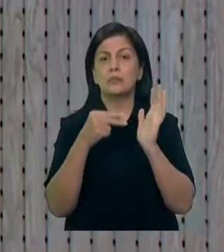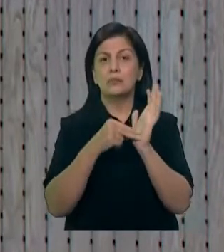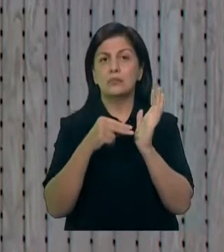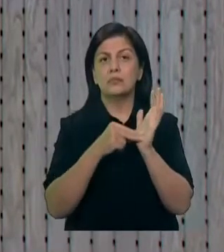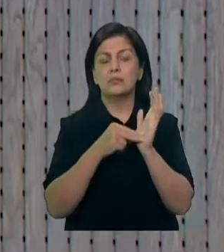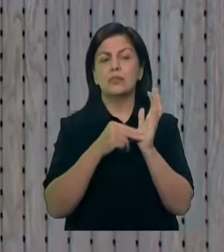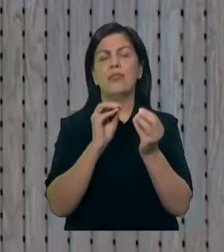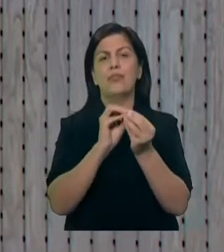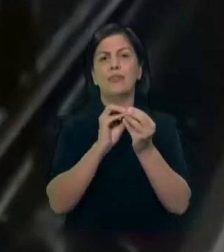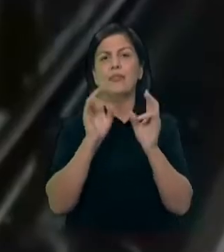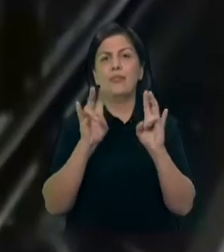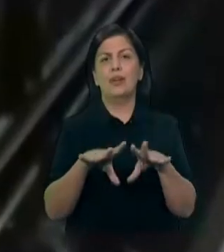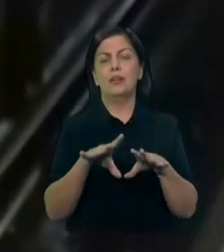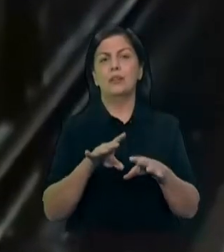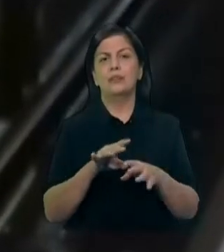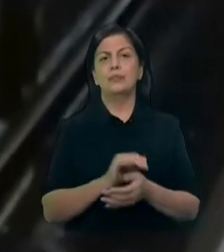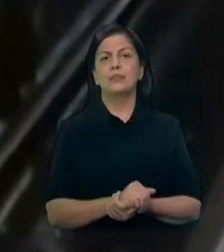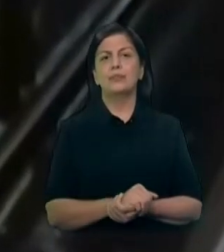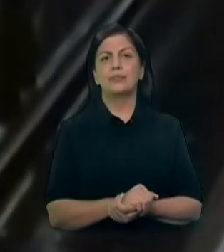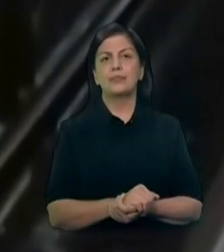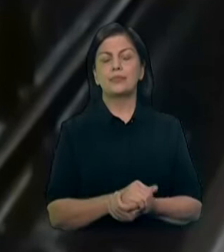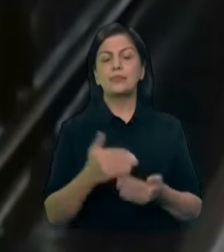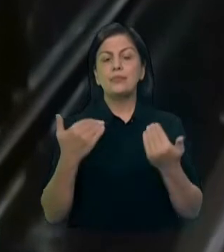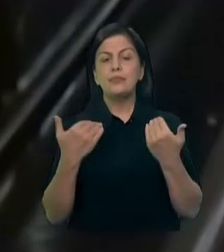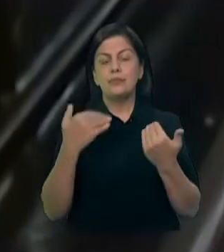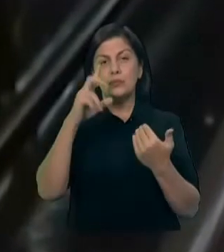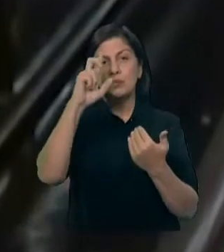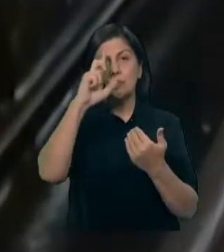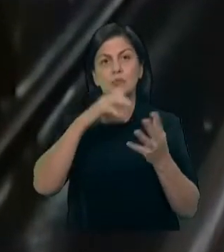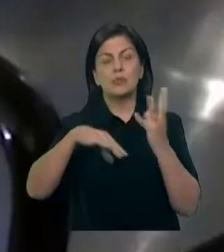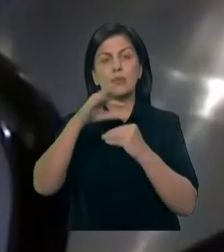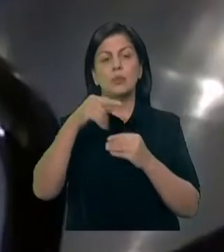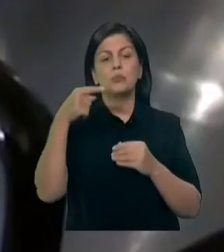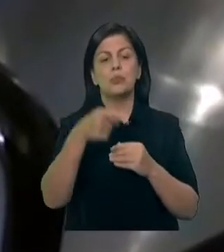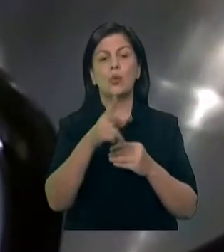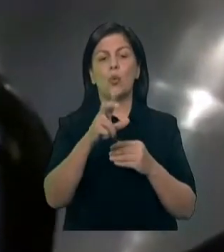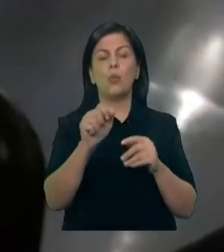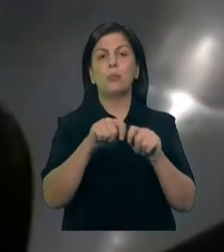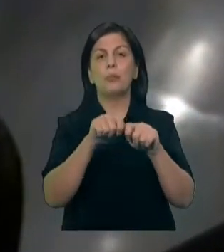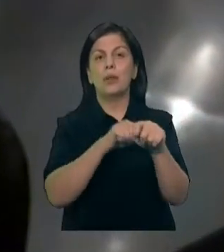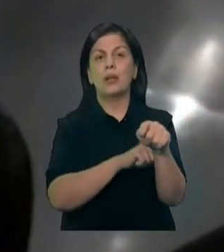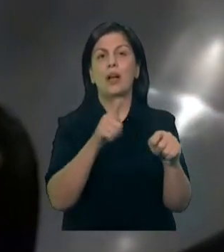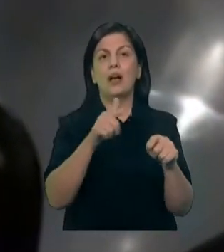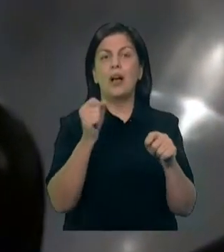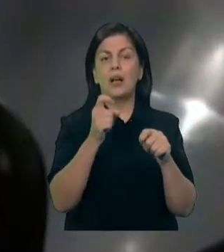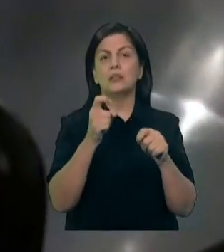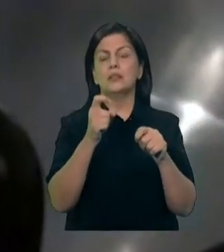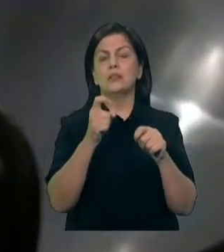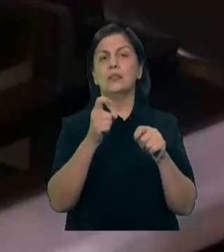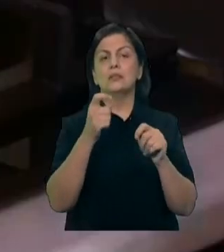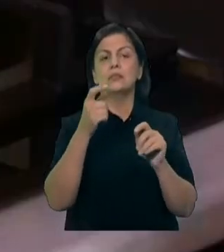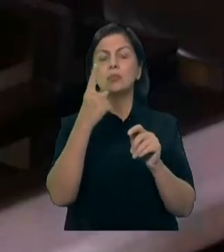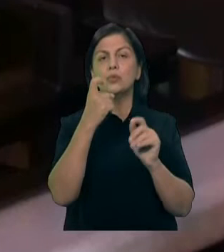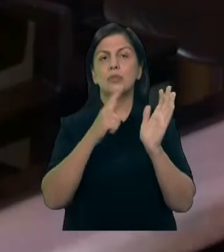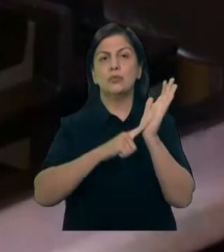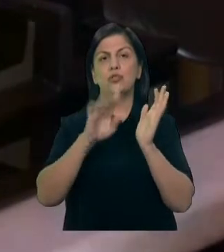mövcud vəziyyətdə saxlanılmışdır. Nəzərə çatdıraq ki, hazırda dövlət üçün 1000 kubmetr təbii qazın hasilat və istehlakçıya çatdırılma xərci